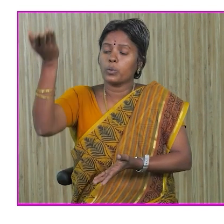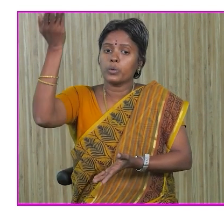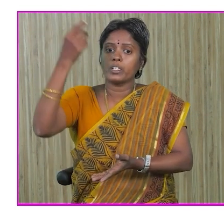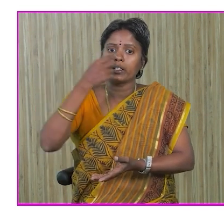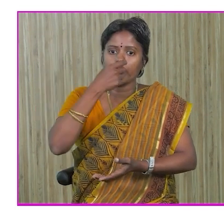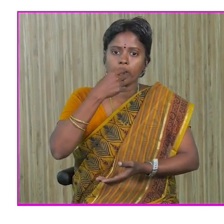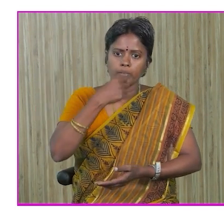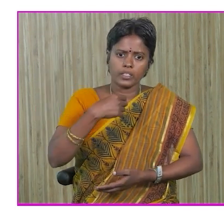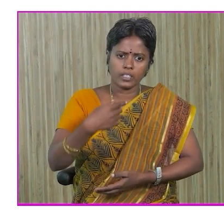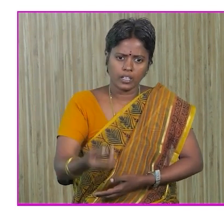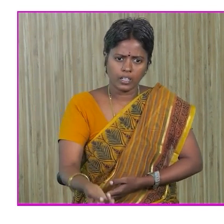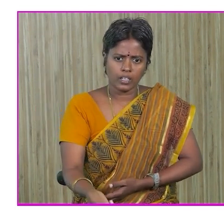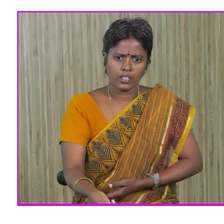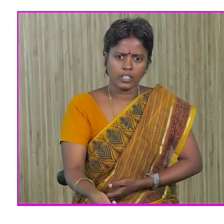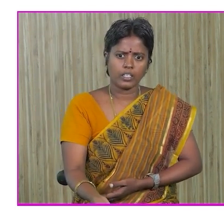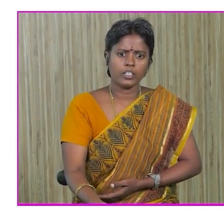இவ்வுலகம் வாழ்ந்து கொண்டிருக்கிறது.